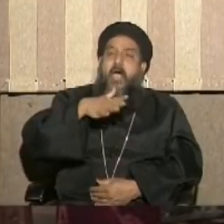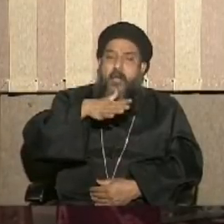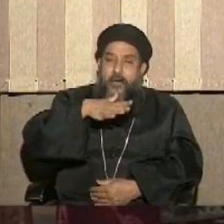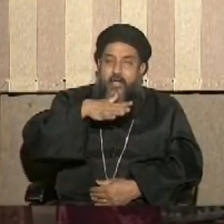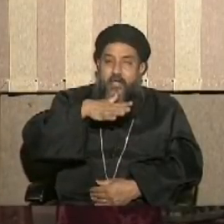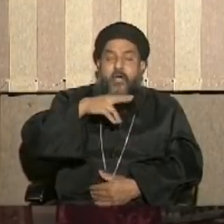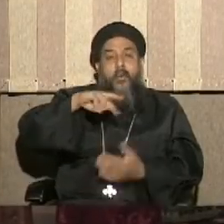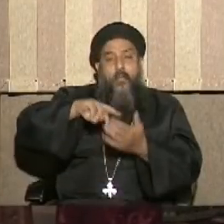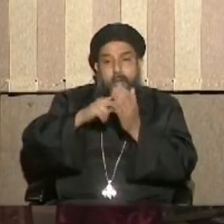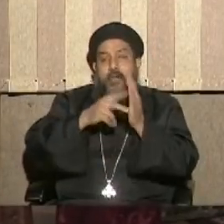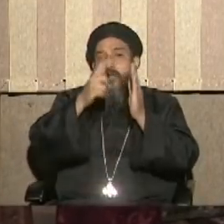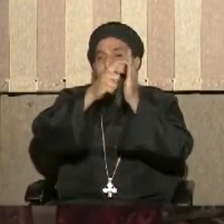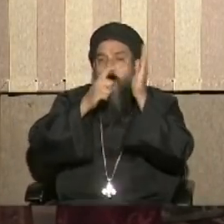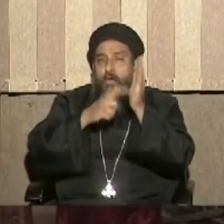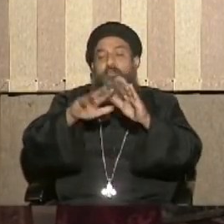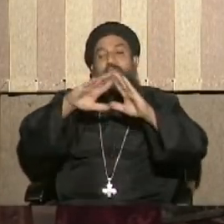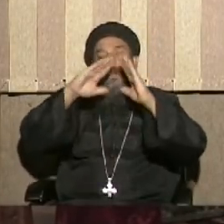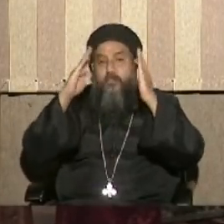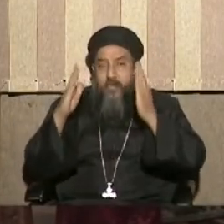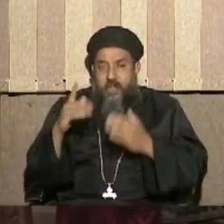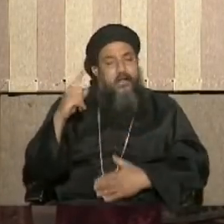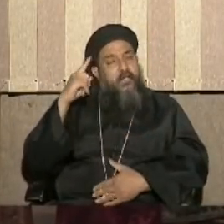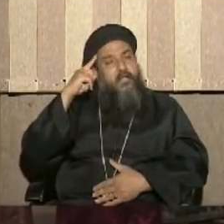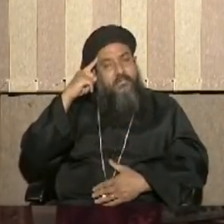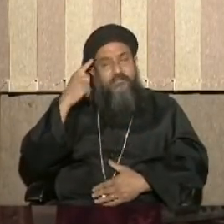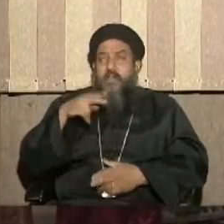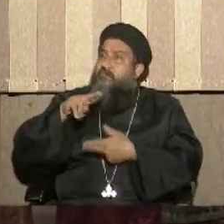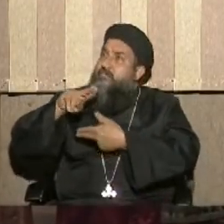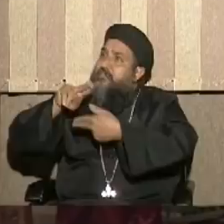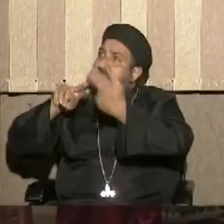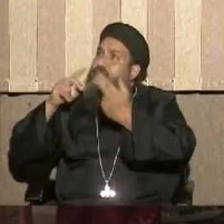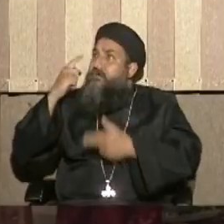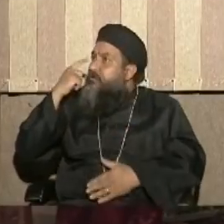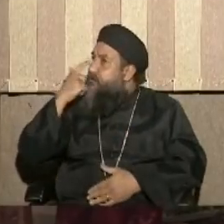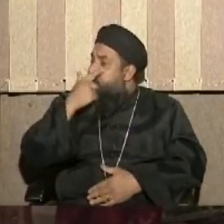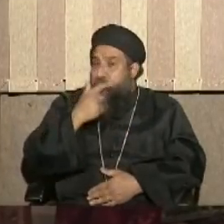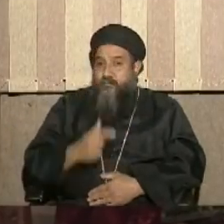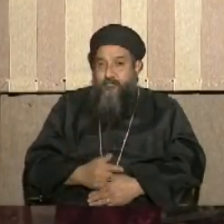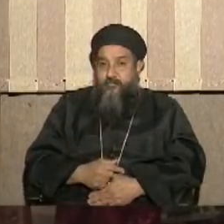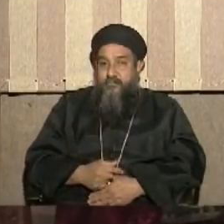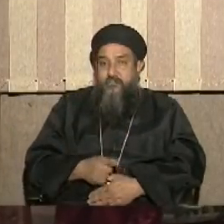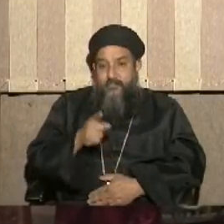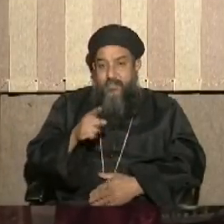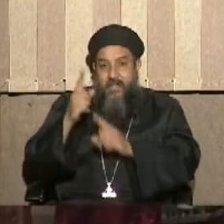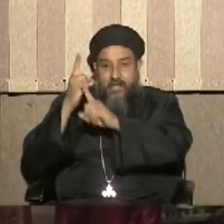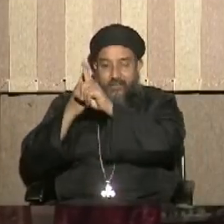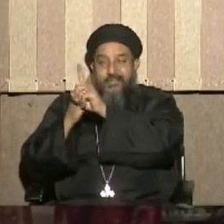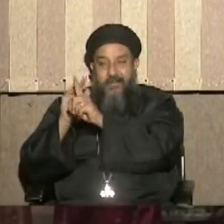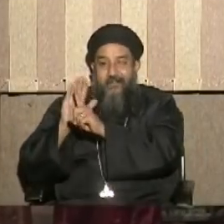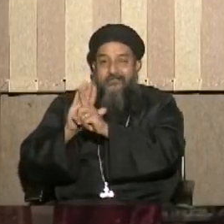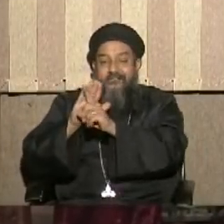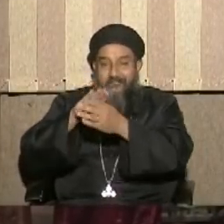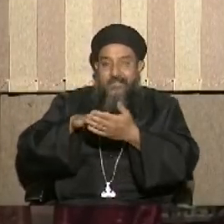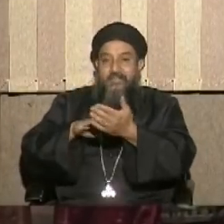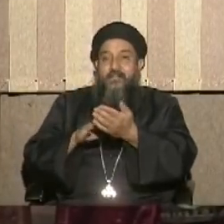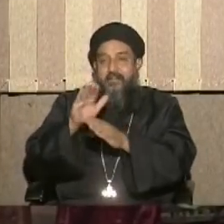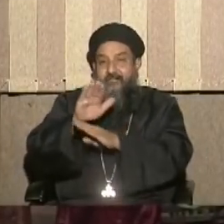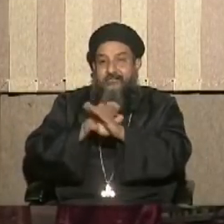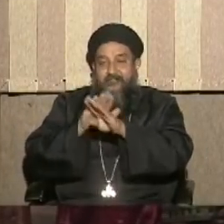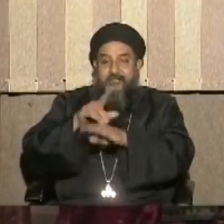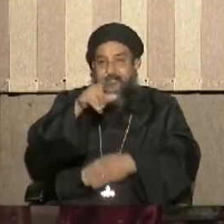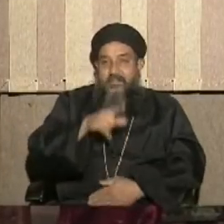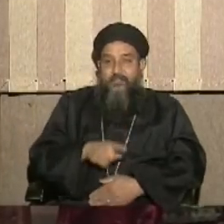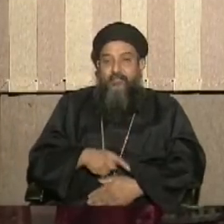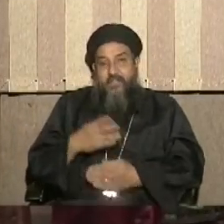اجتمعوا في نقيا وعملوا قانون الإيمان. أرجوك يا والدي وافق. بعد إذن جلالتك، يعني فيها إيه لما يسافروا؟